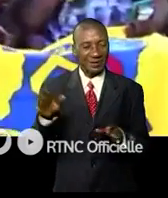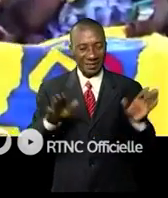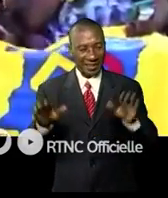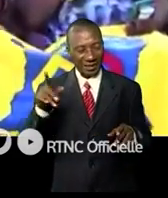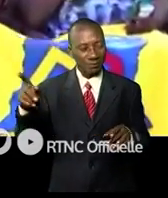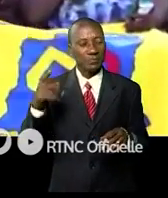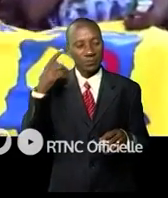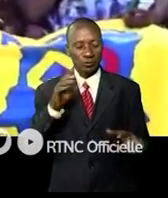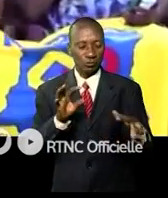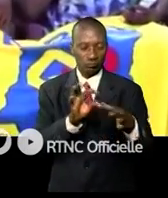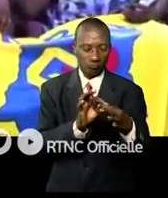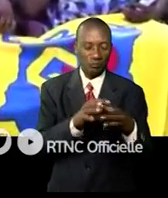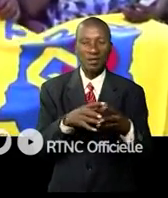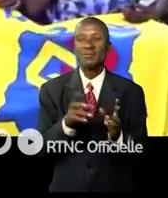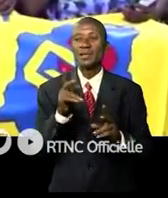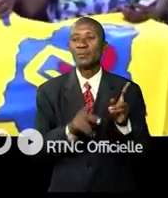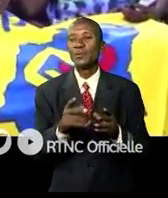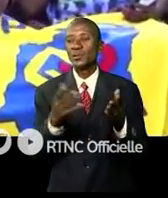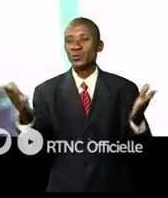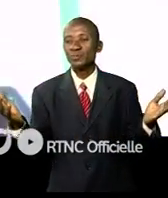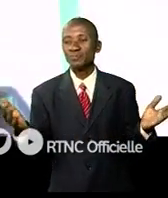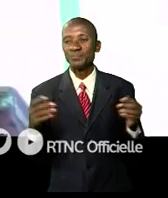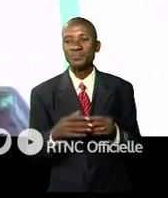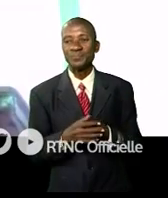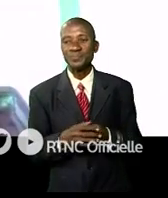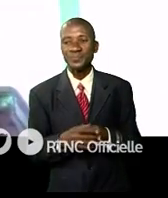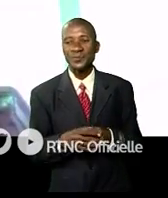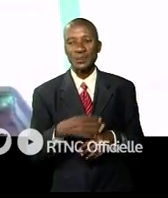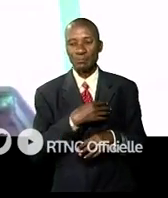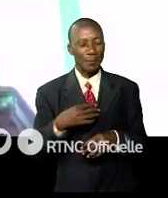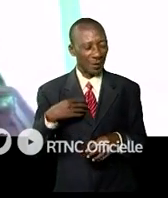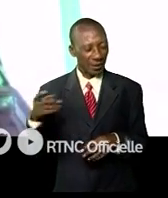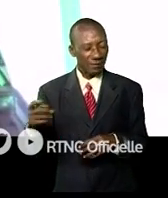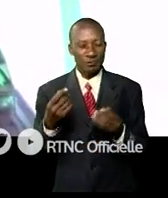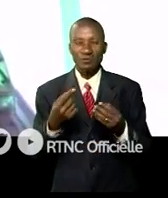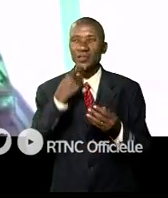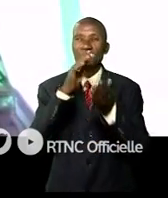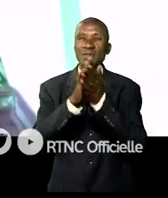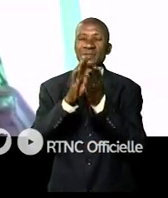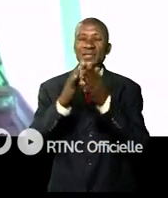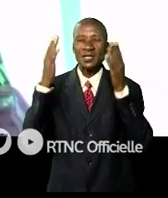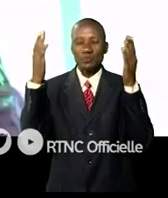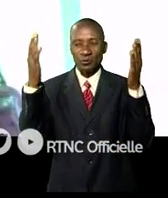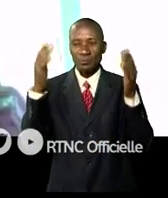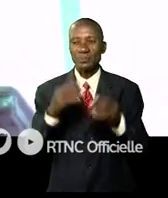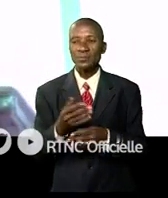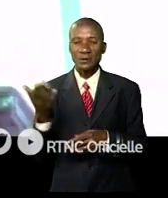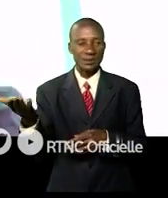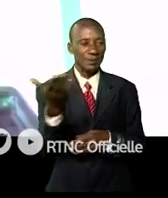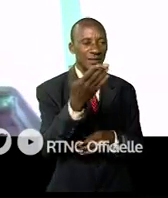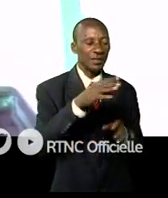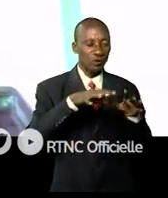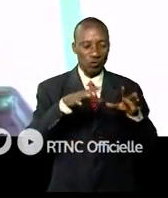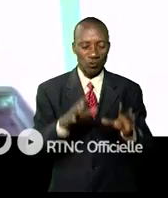communier avec ses compatriotes. Une occasion pour elle de rendre grâce à Dieu et d'inviter les Congolais de rester unis pour